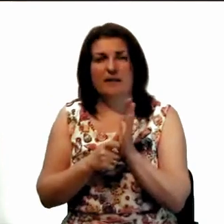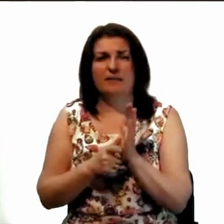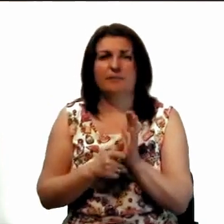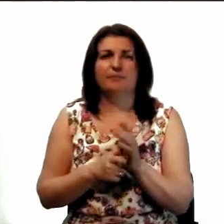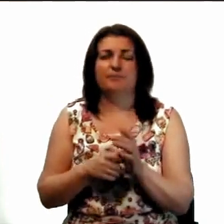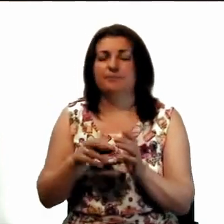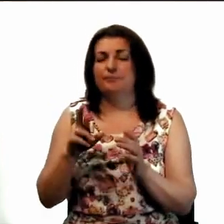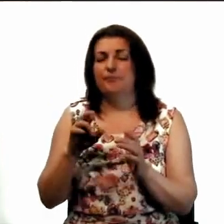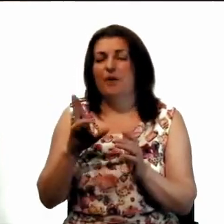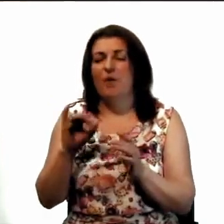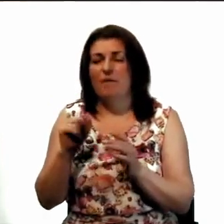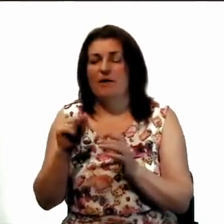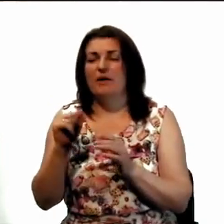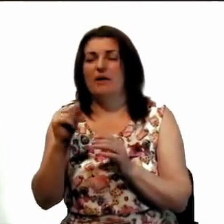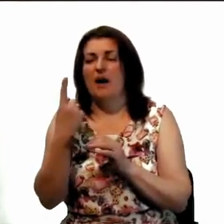Иакова